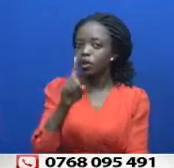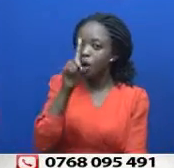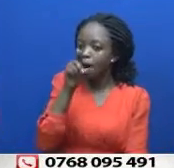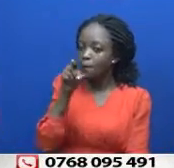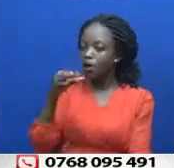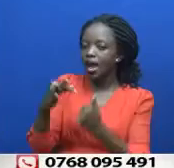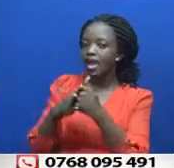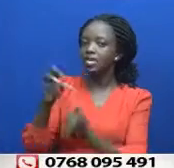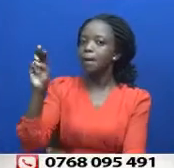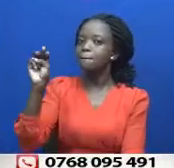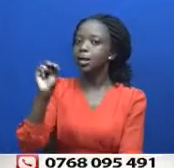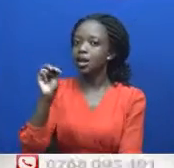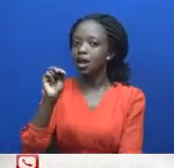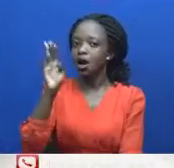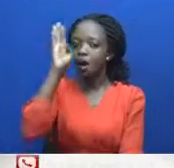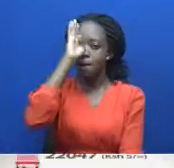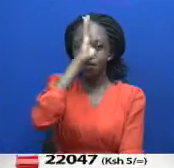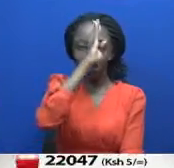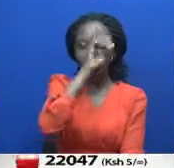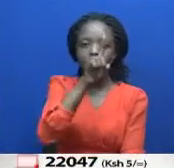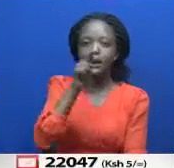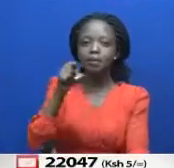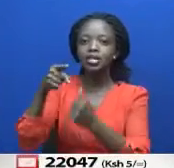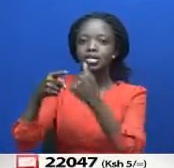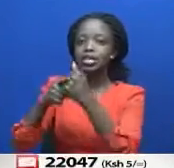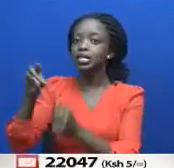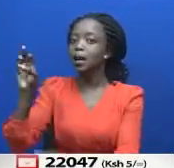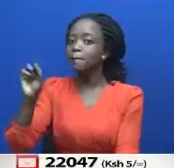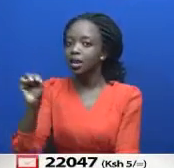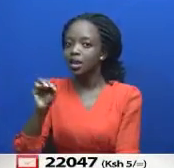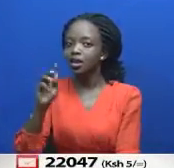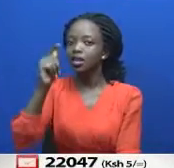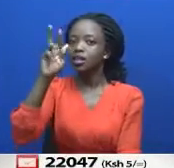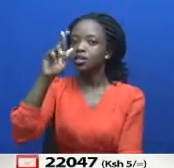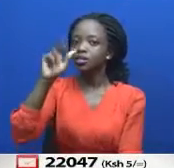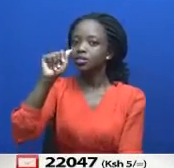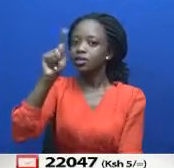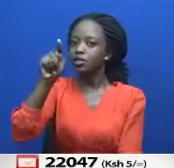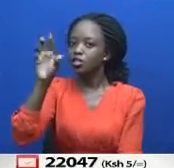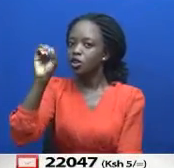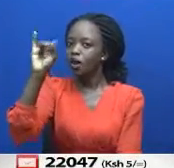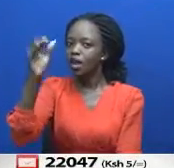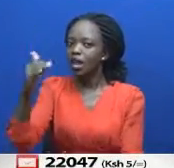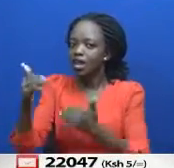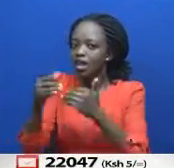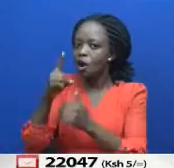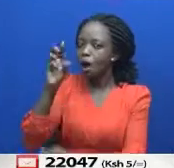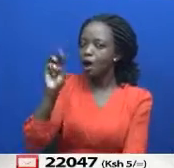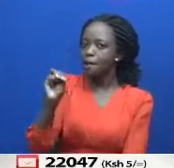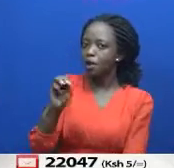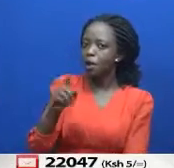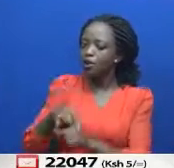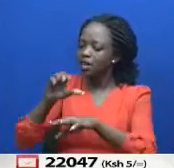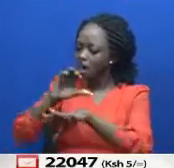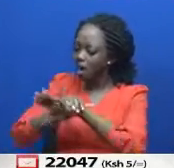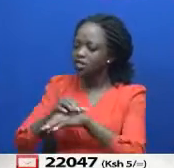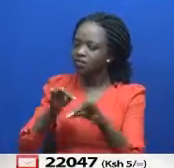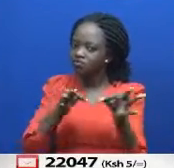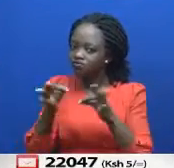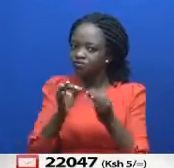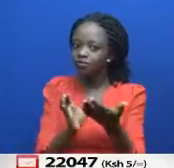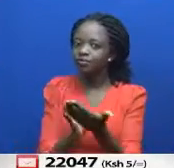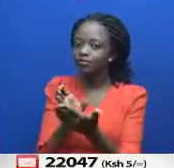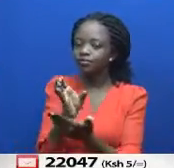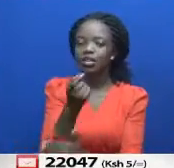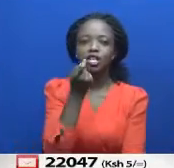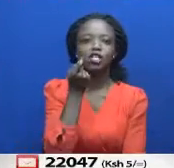million, ukiangalia kama Bungoma 1.6 million, ukiangalia kama Trans Nzoia is almost 1 million, but ukiangalia mkao ambayo sisi tunapewa ni